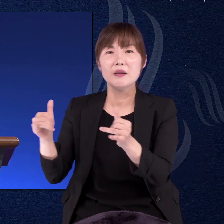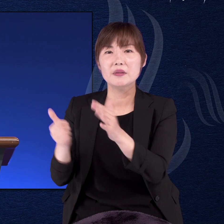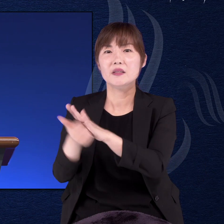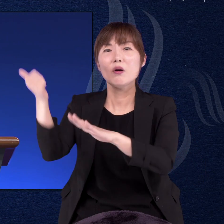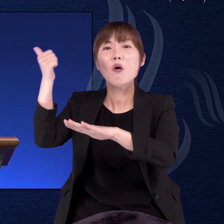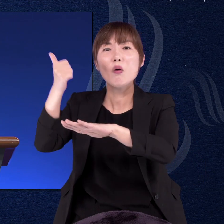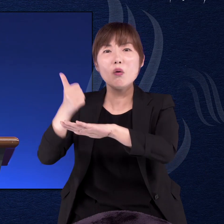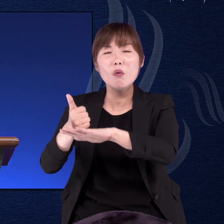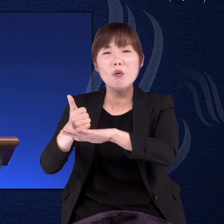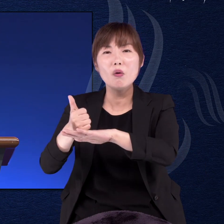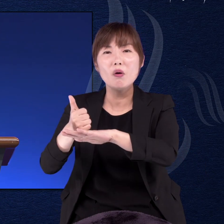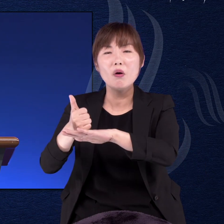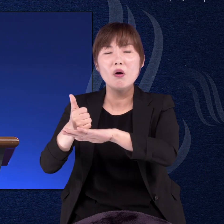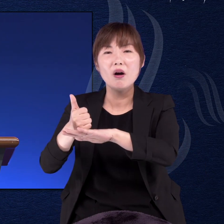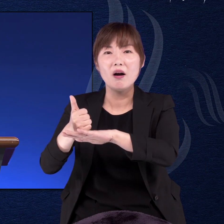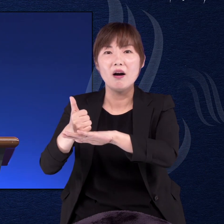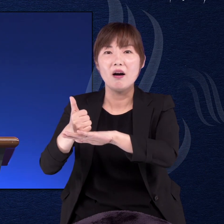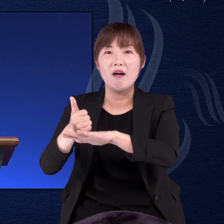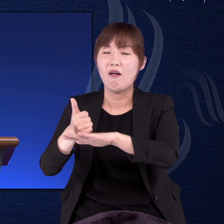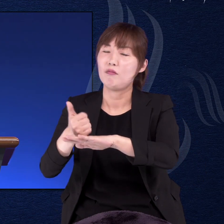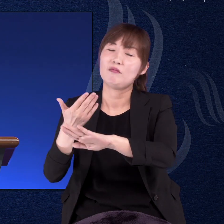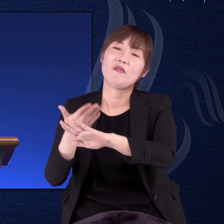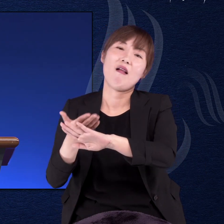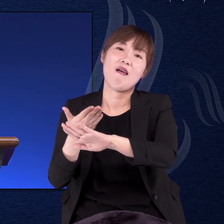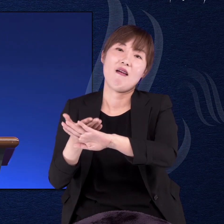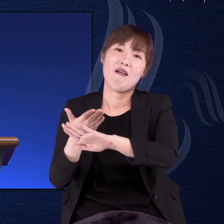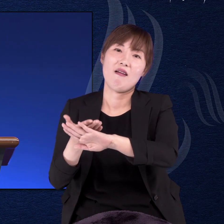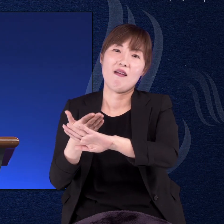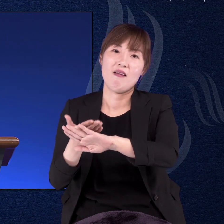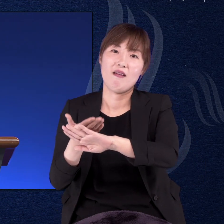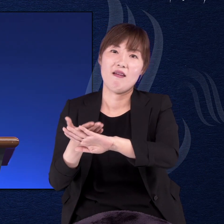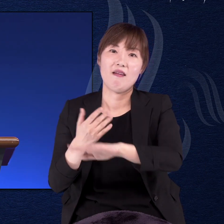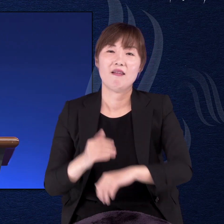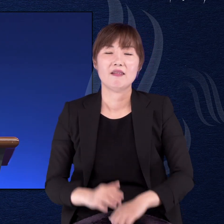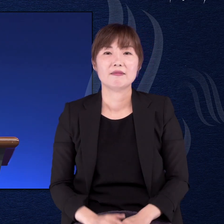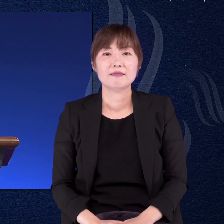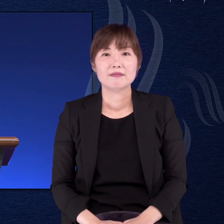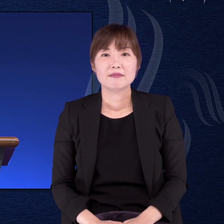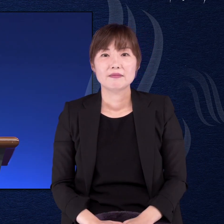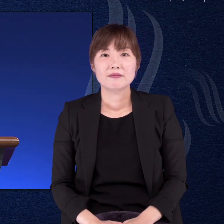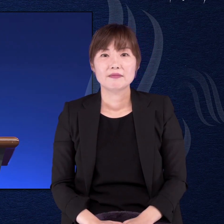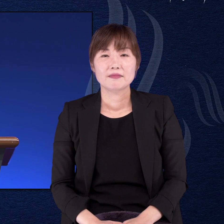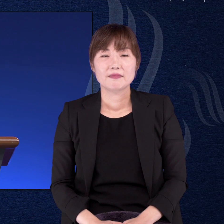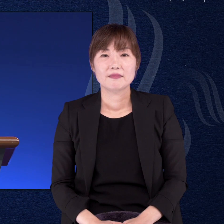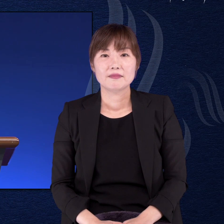아직도 제가 죽을 때까지 많이 바뀌겠지만